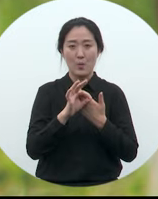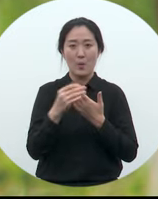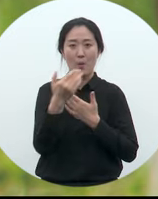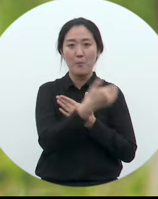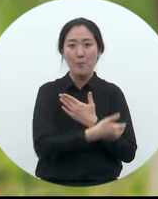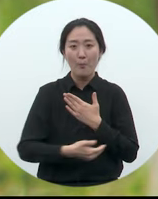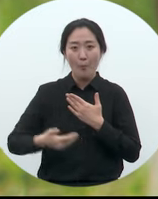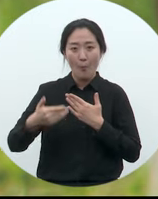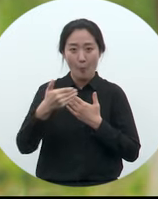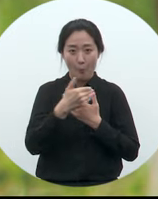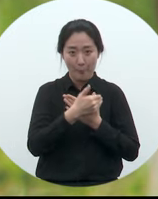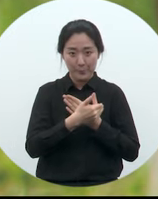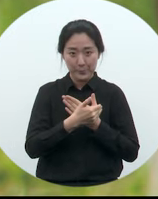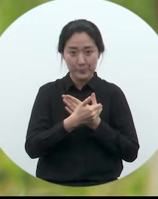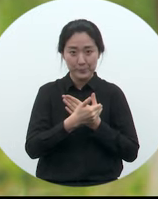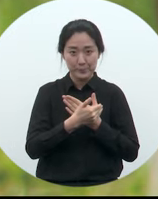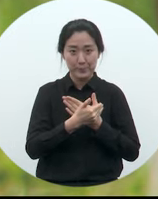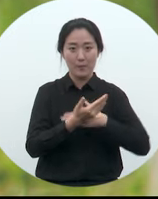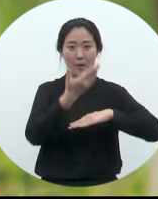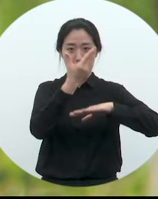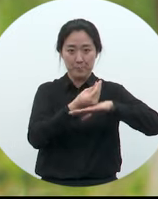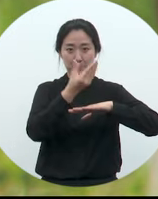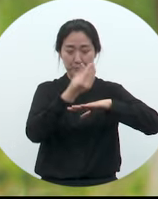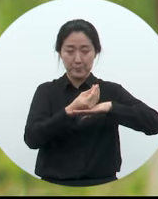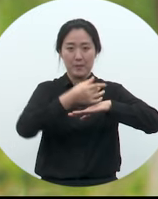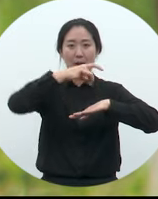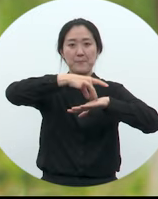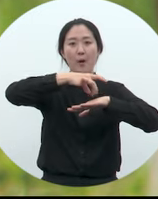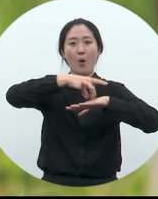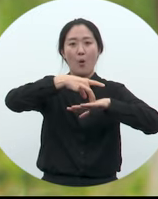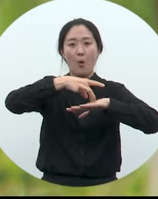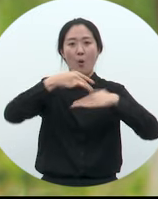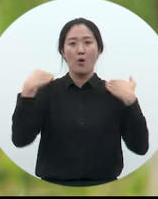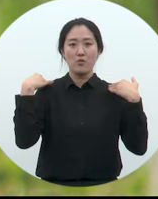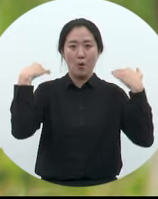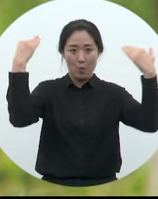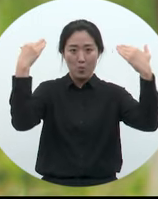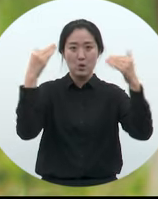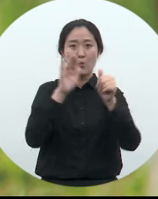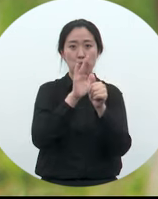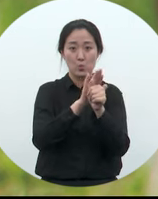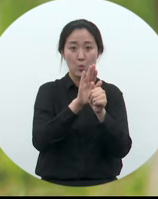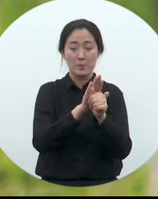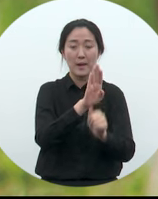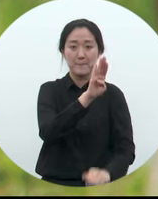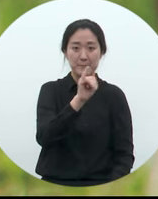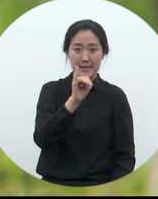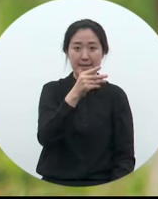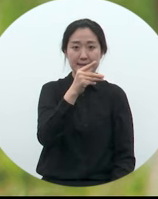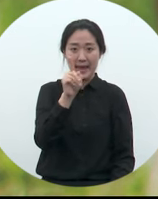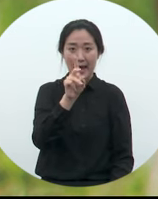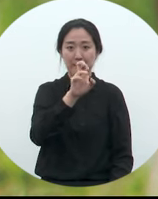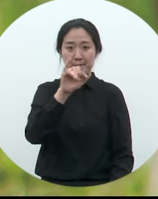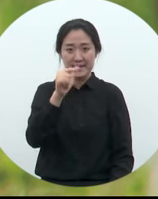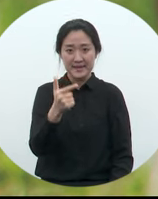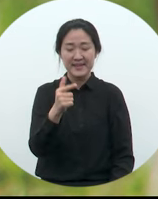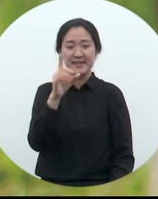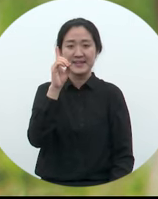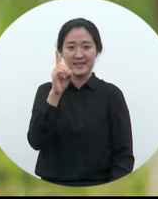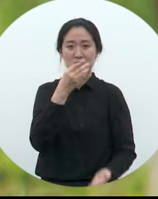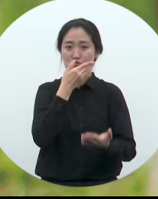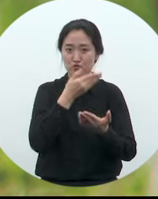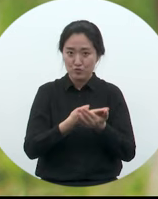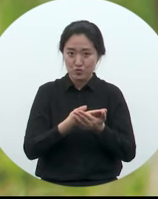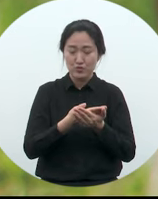섭취가 우리 몸에 들어와서 직접적으로 뼈의 성장에 도움이 되게끔 하는 비타민 D, 이런 것들이